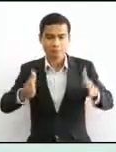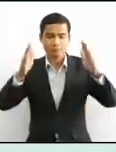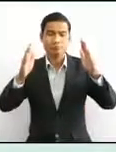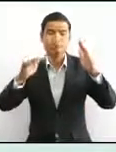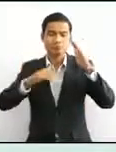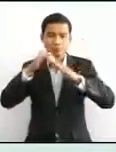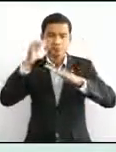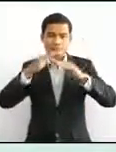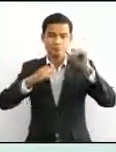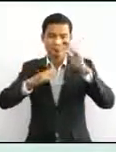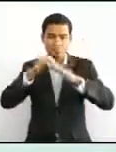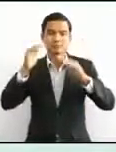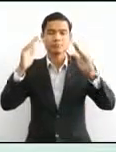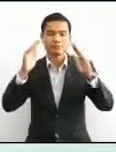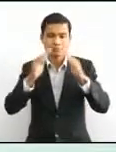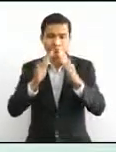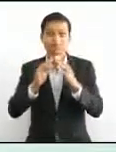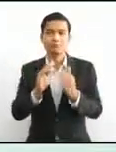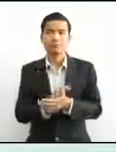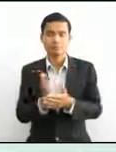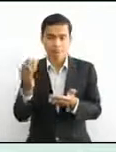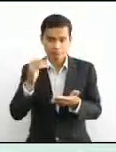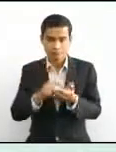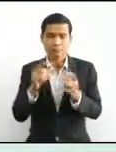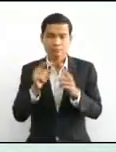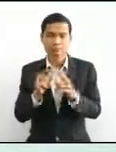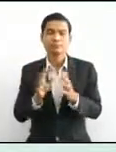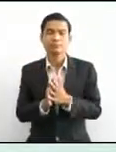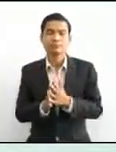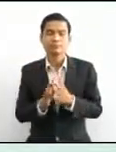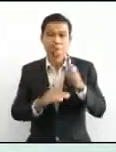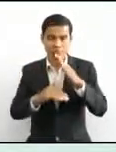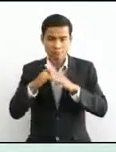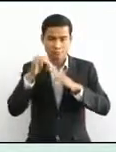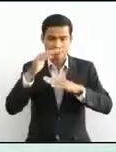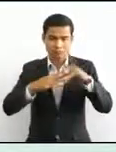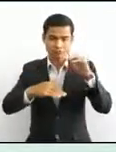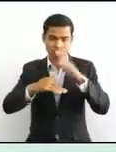sát đáp nhạc kêu án. Án kê xâm nóng đồng tiết ná. Xâm nóng.